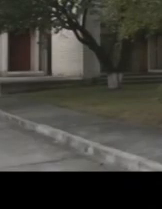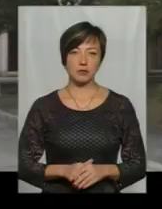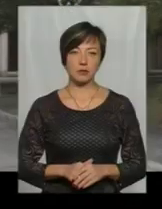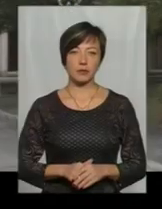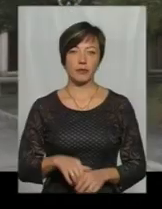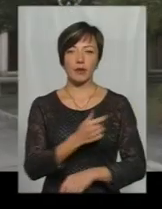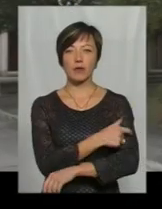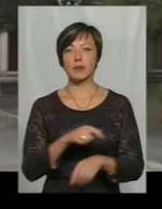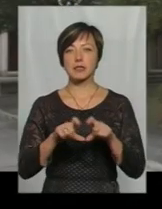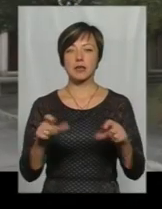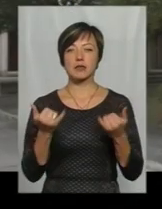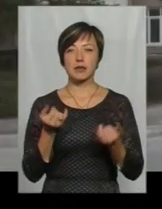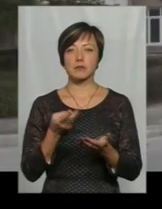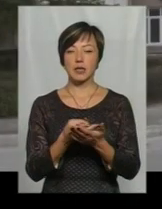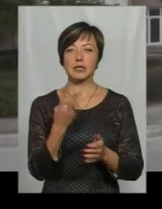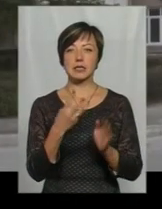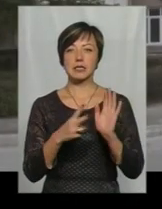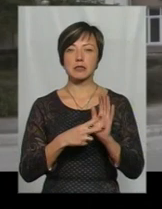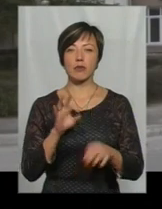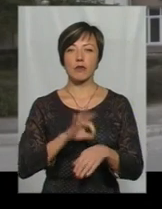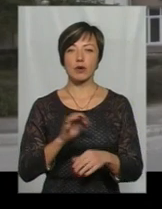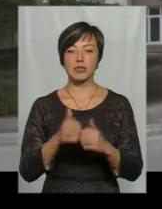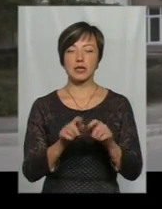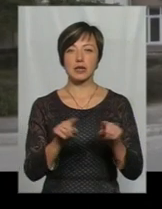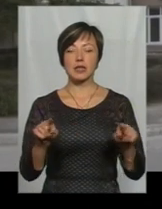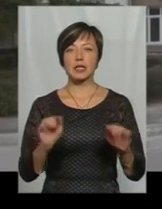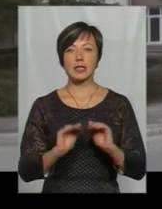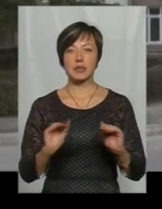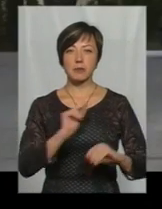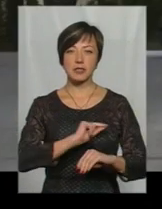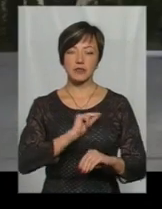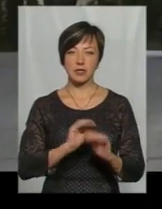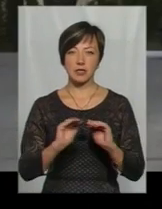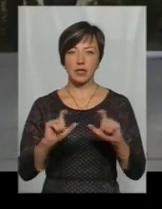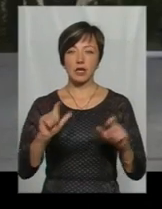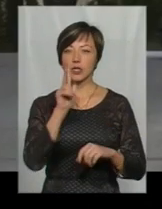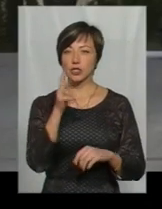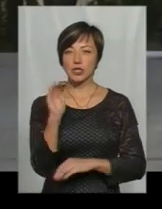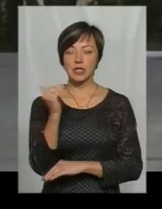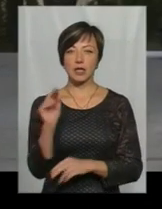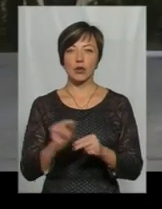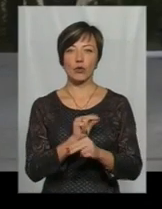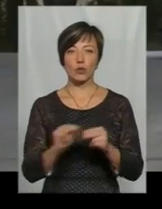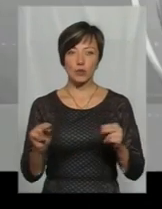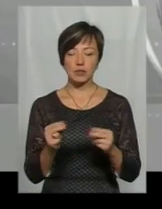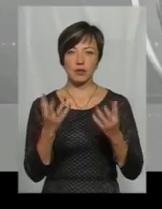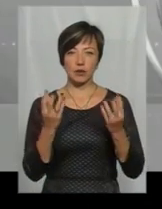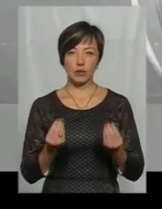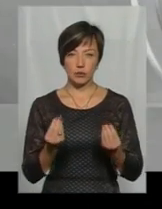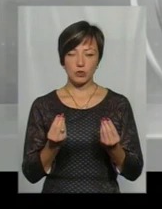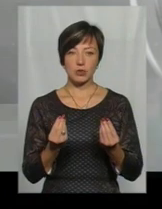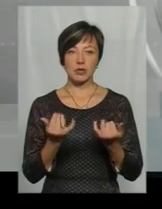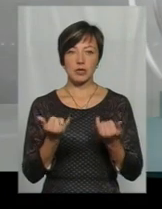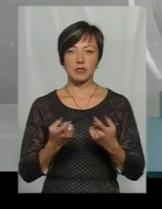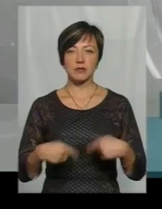У медзакладі наразі перебувають 37 хворих, серед них і діти, і працівники садка. Ще одна 3-річна дитина лікується амбулаторно. Наразі